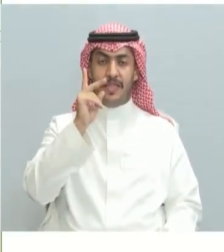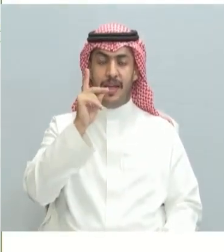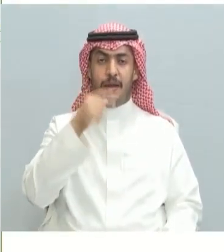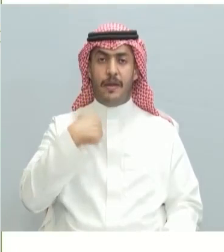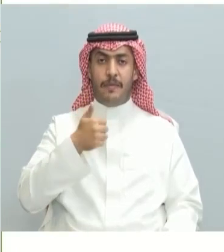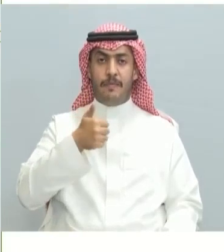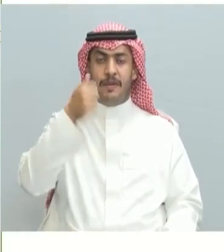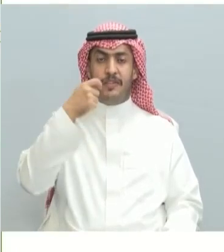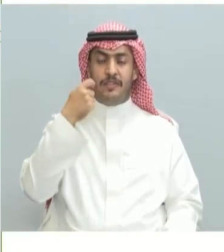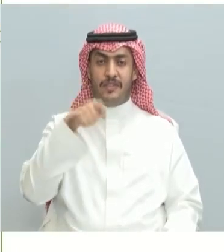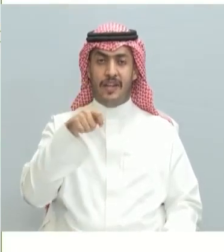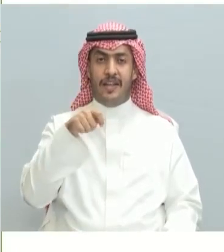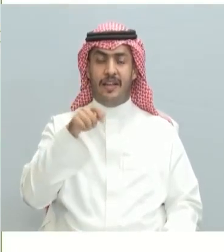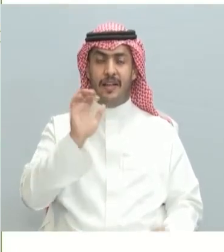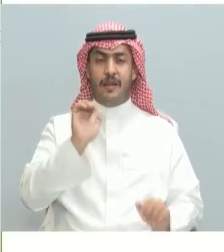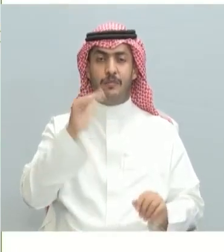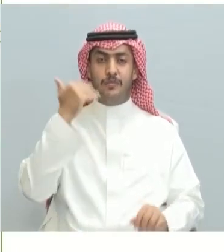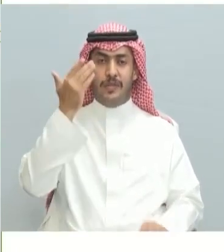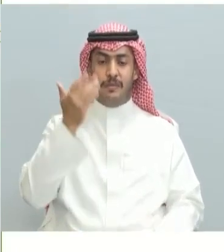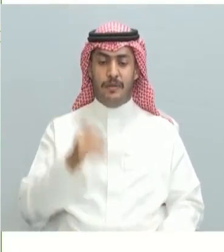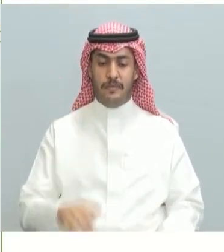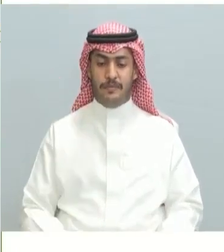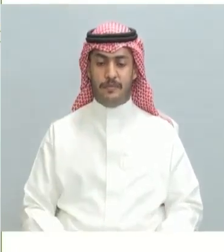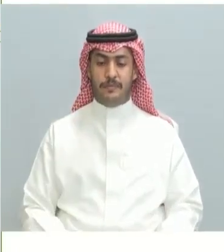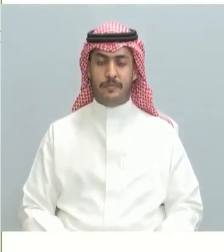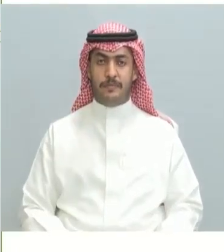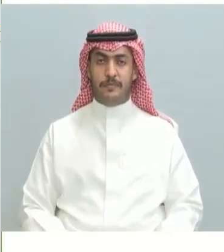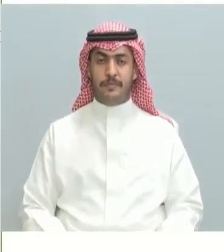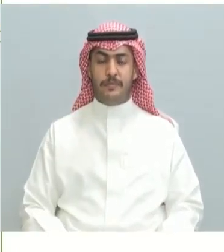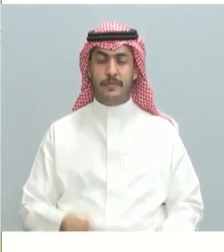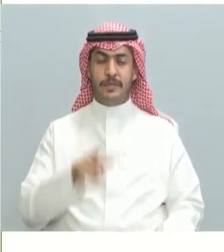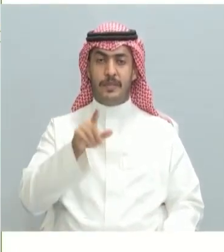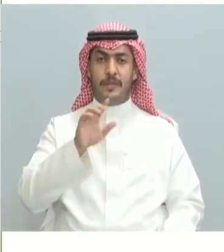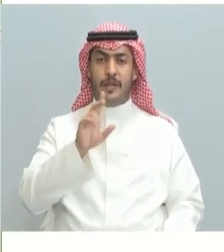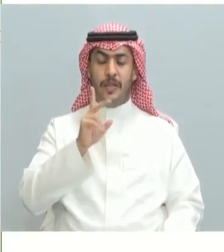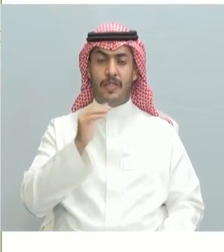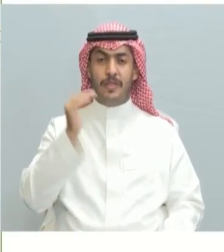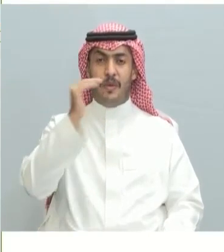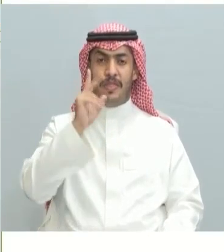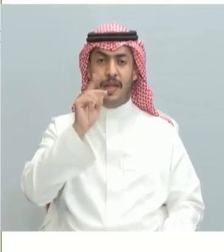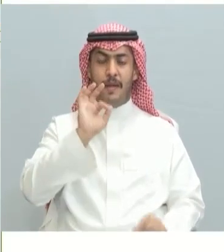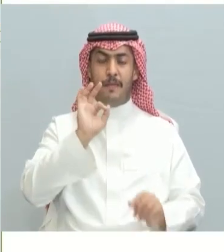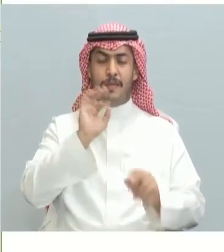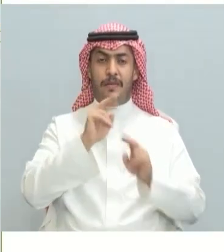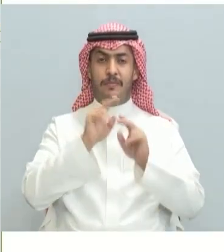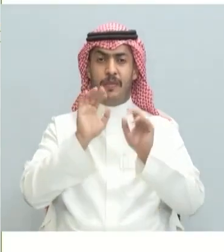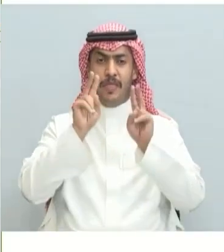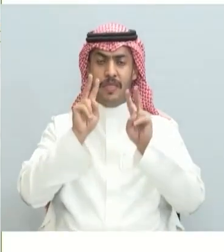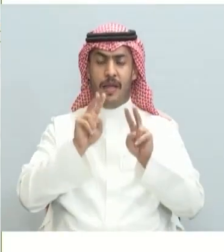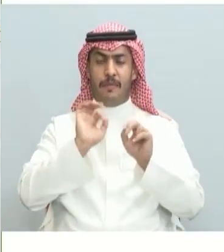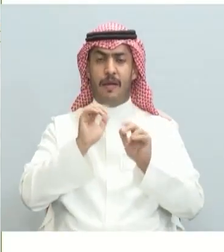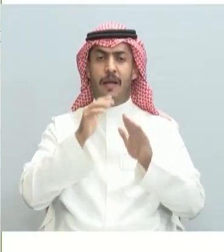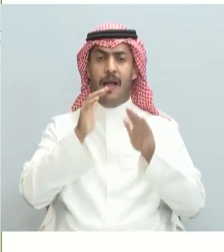القدره الشرائيه في المستقبل اذا هو الدور الثاني للمال حيث يعد بمثابه